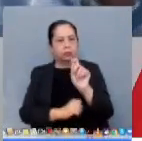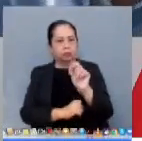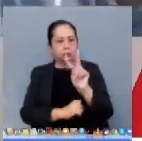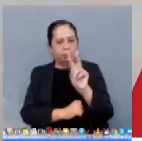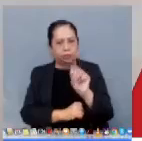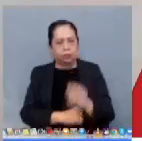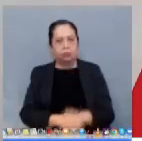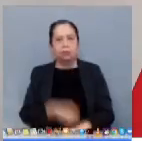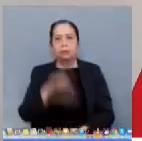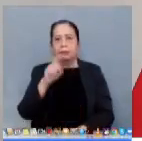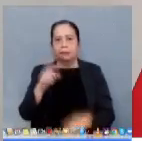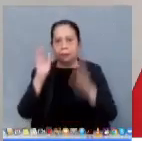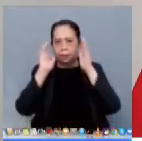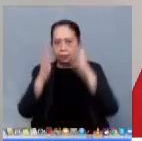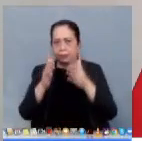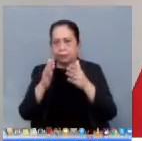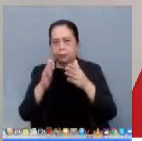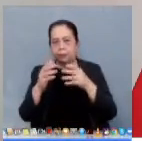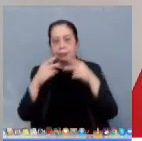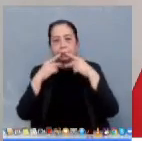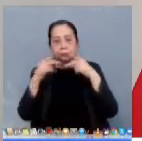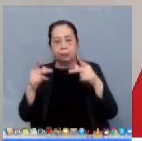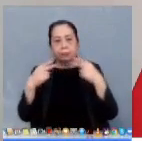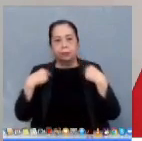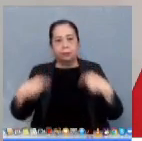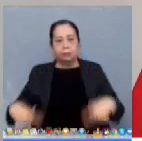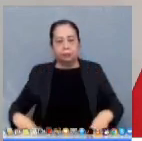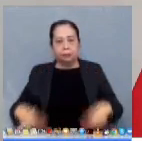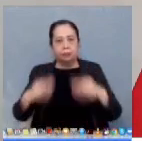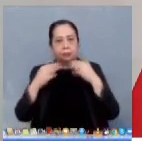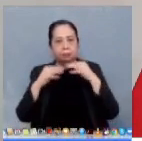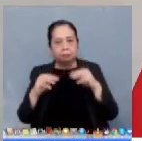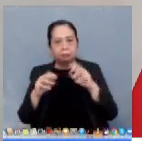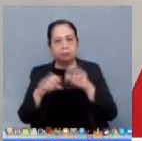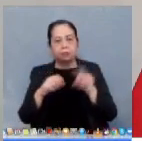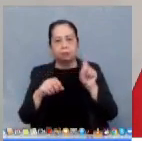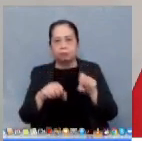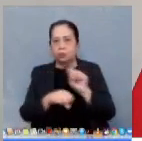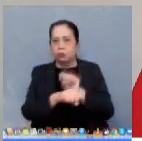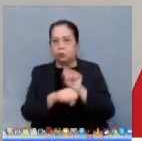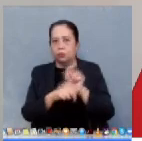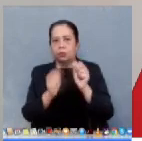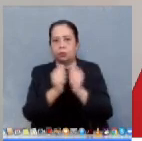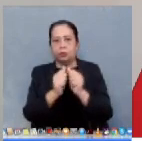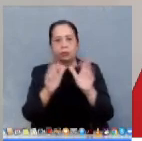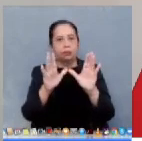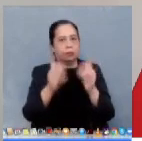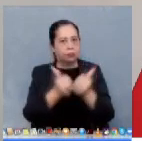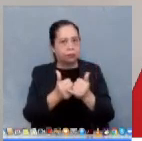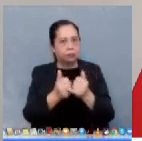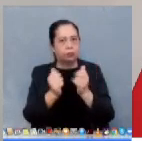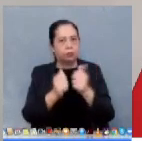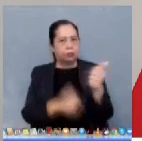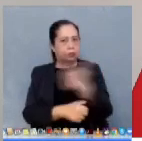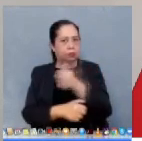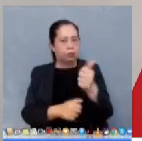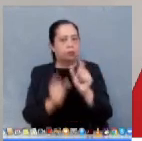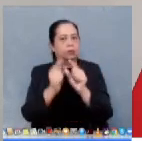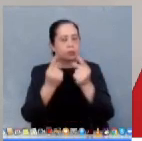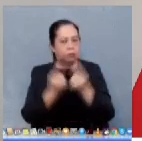i-focus yung public health messaging and to really work with companies and commuter groups para